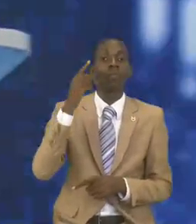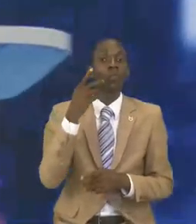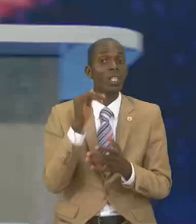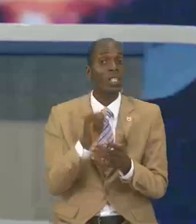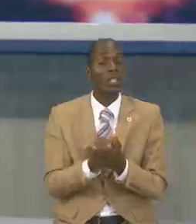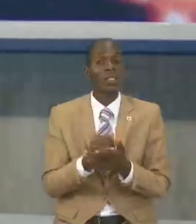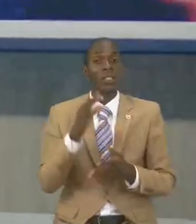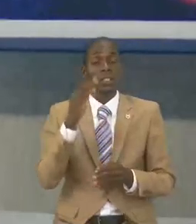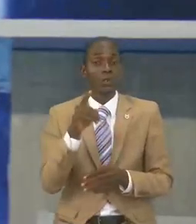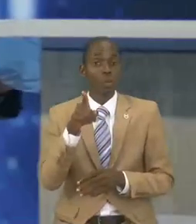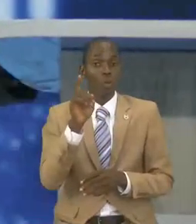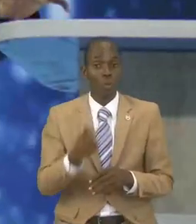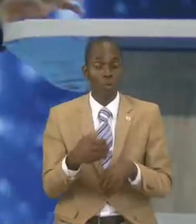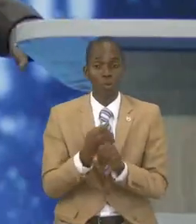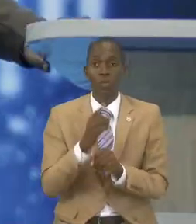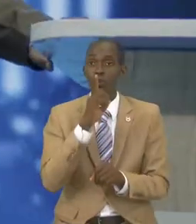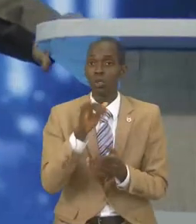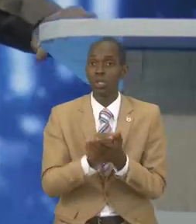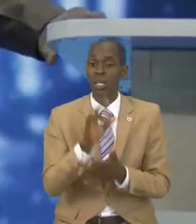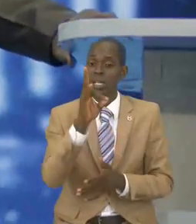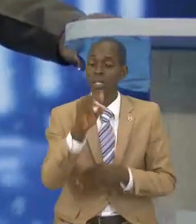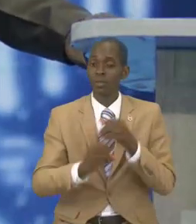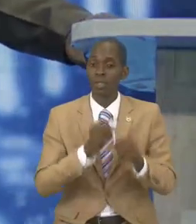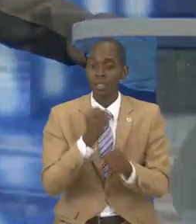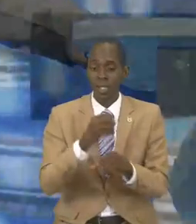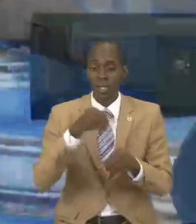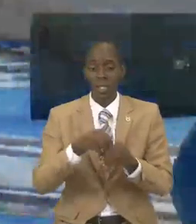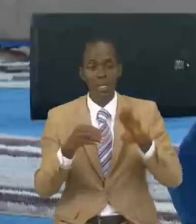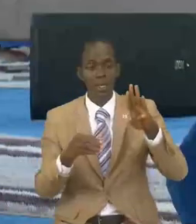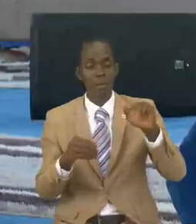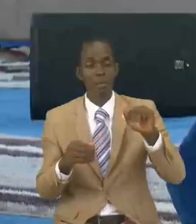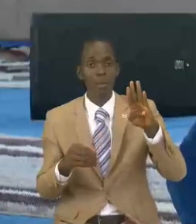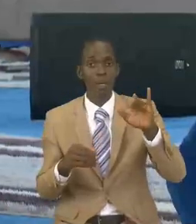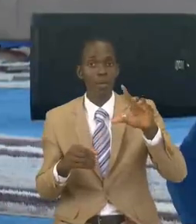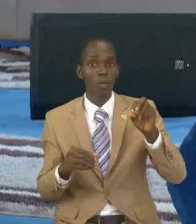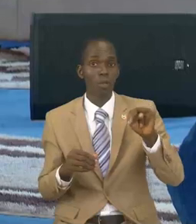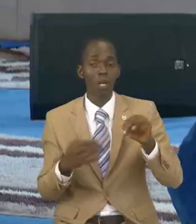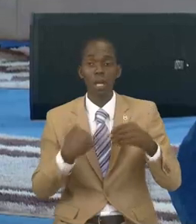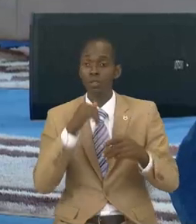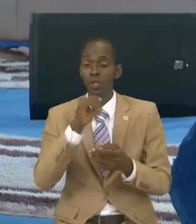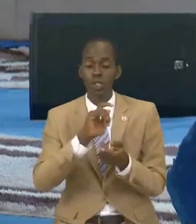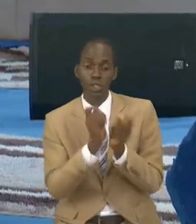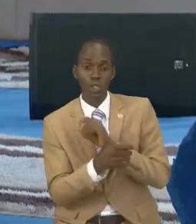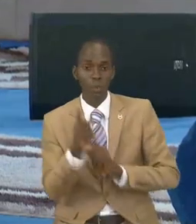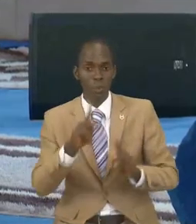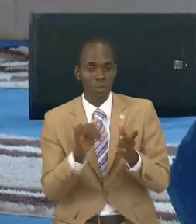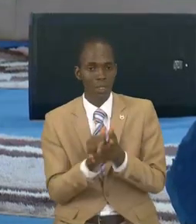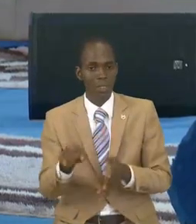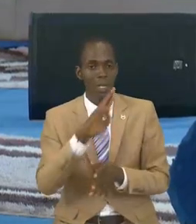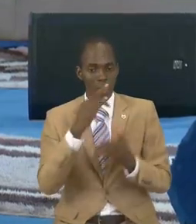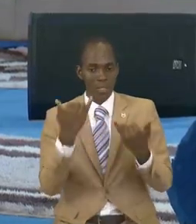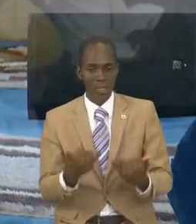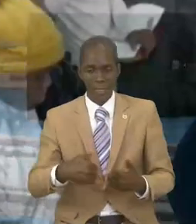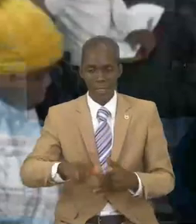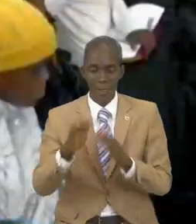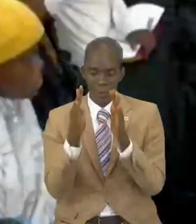Seigneur voulait vraiment se rassurer que 70 ans en Babylone n'avait pas changé les gens et qu'il prie le Dieu de